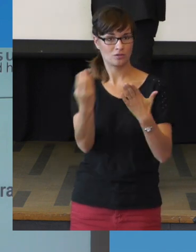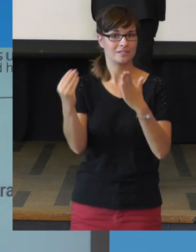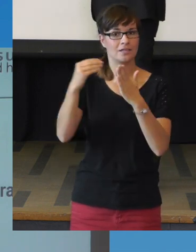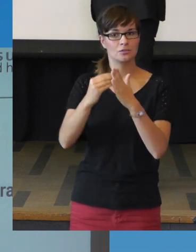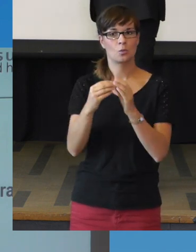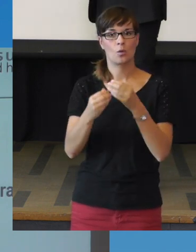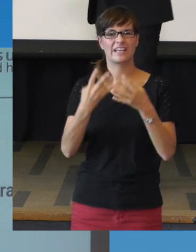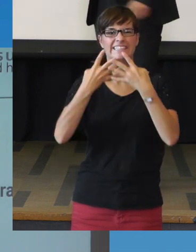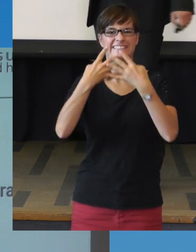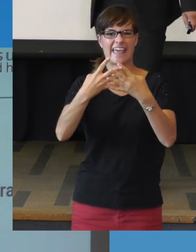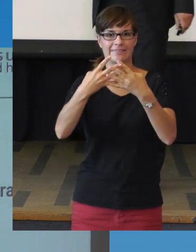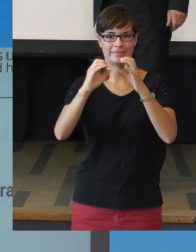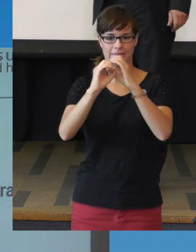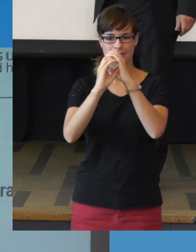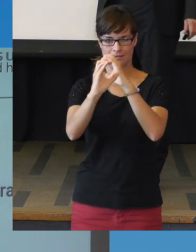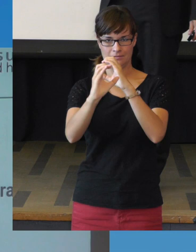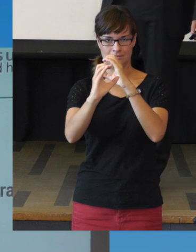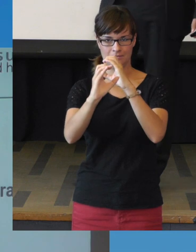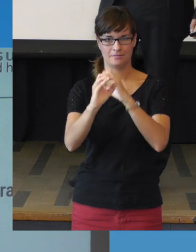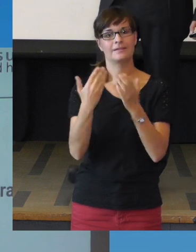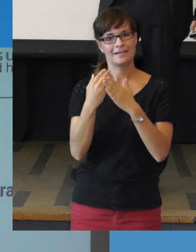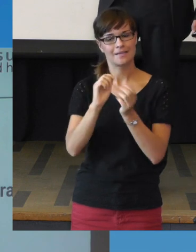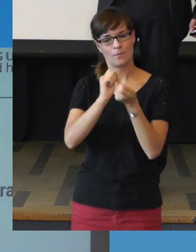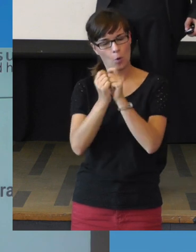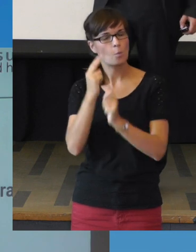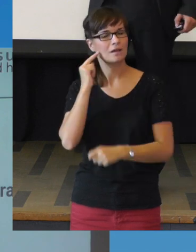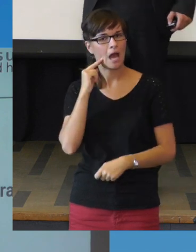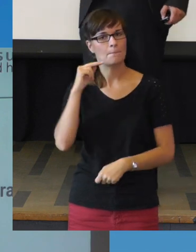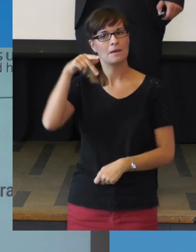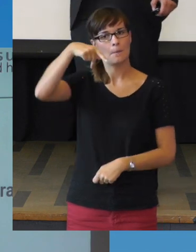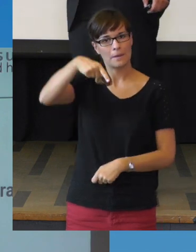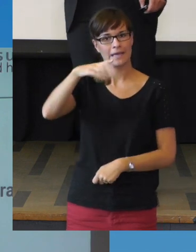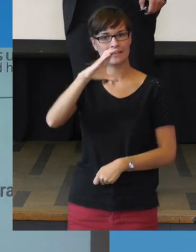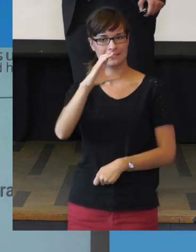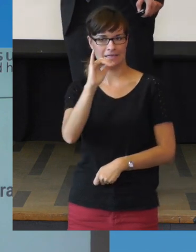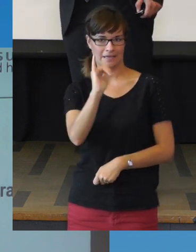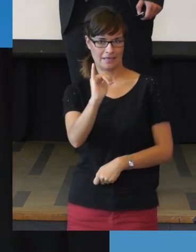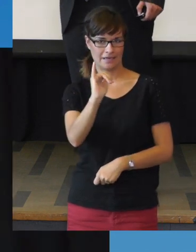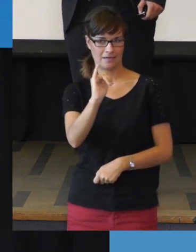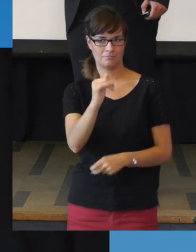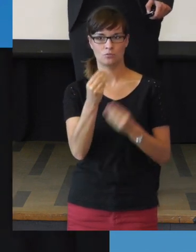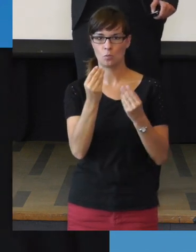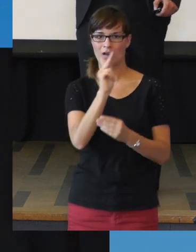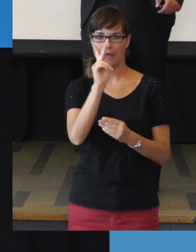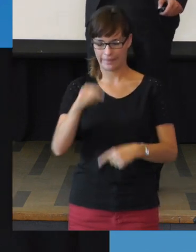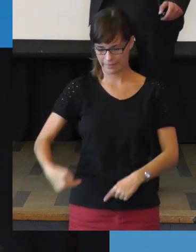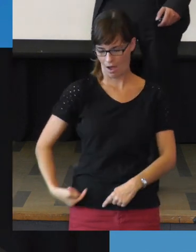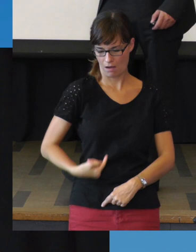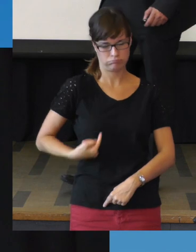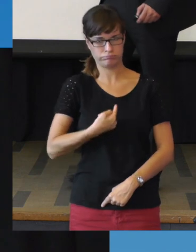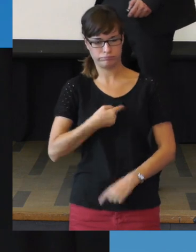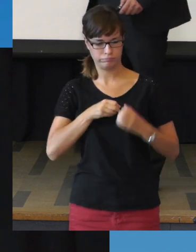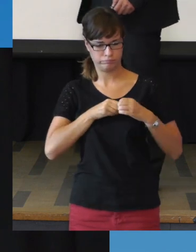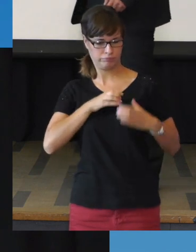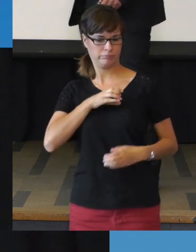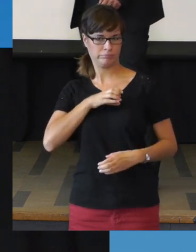heutzutage PCI, perkutane Katheterintervention. Das ist letztlich der Kathetereingriff. Jetzt hat sich aber in den letzten